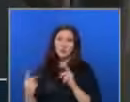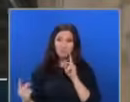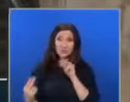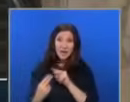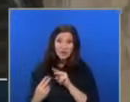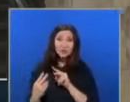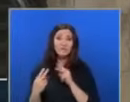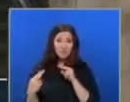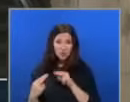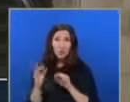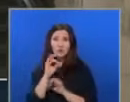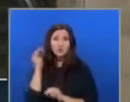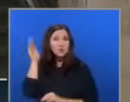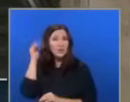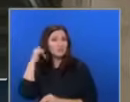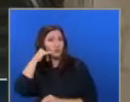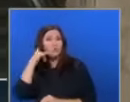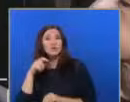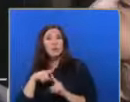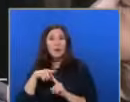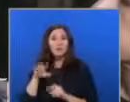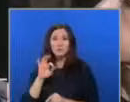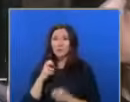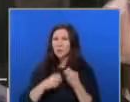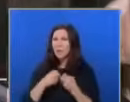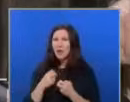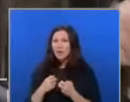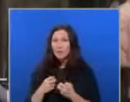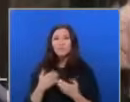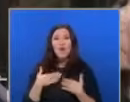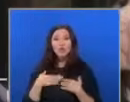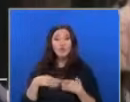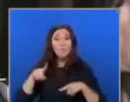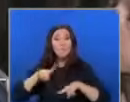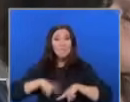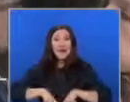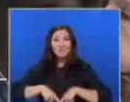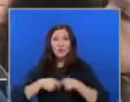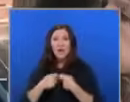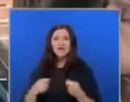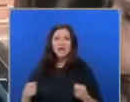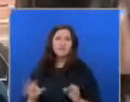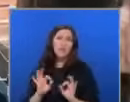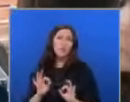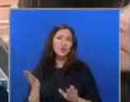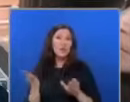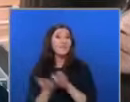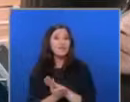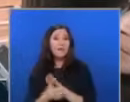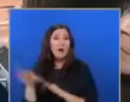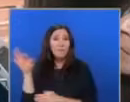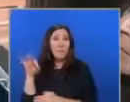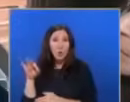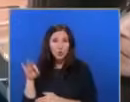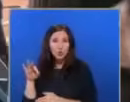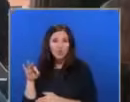нито чувала с Табаков и Османов. Проблема е в нашето правораздаване по такива дела